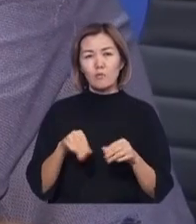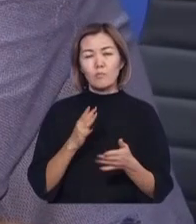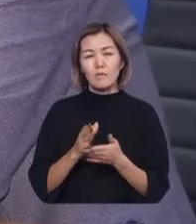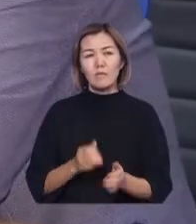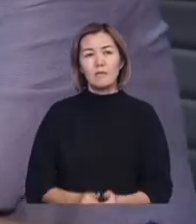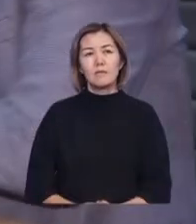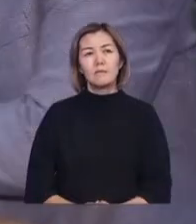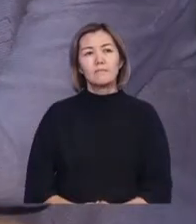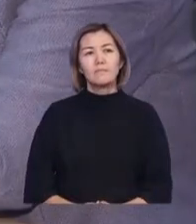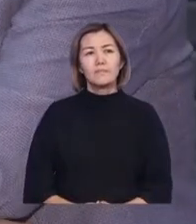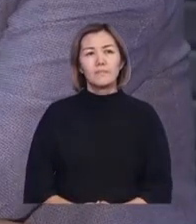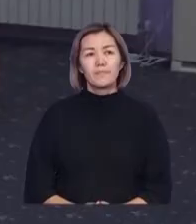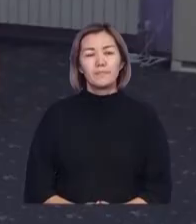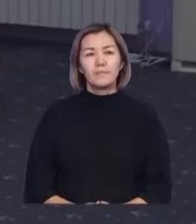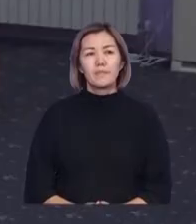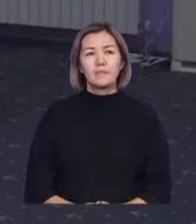мүмкіндік береді.